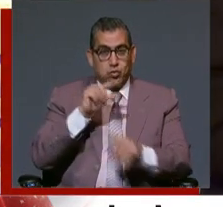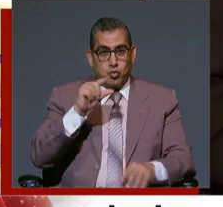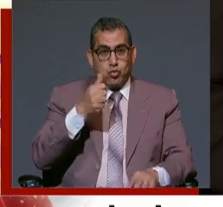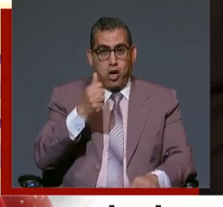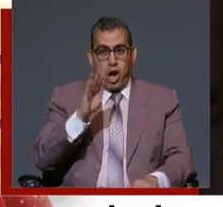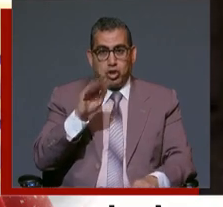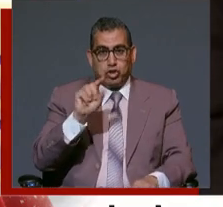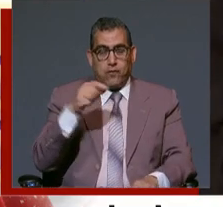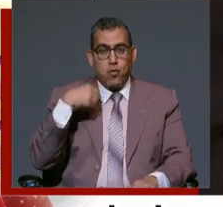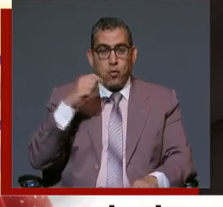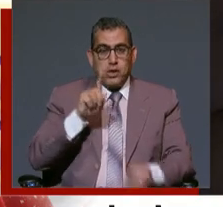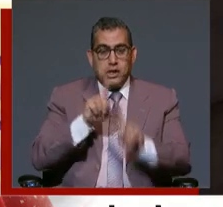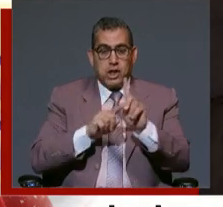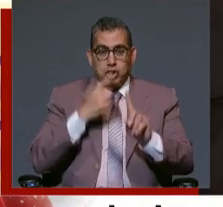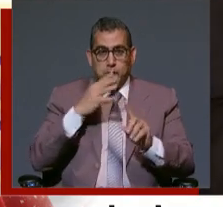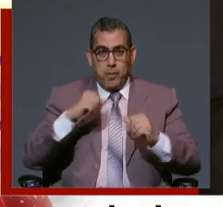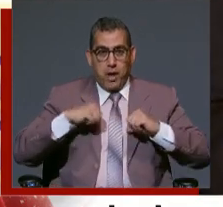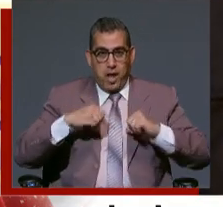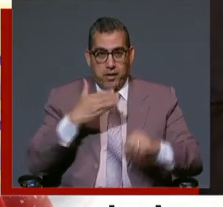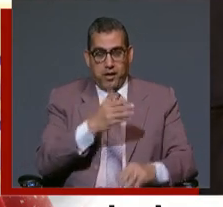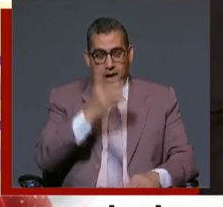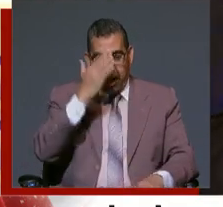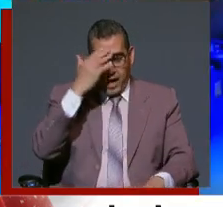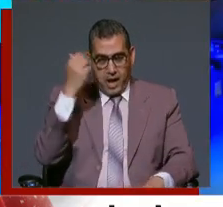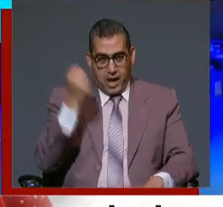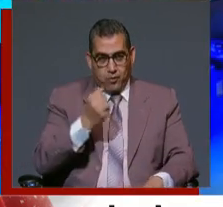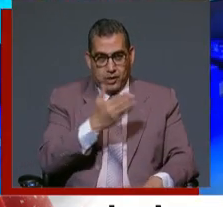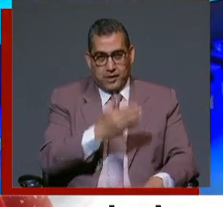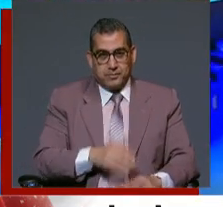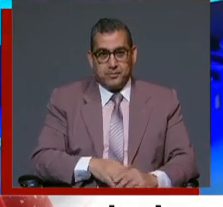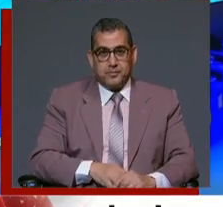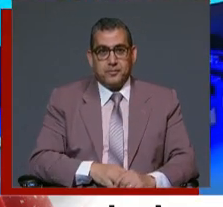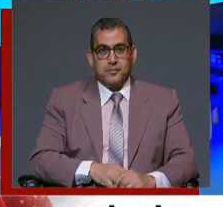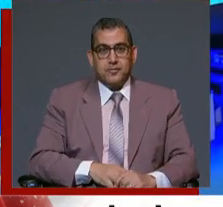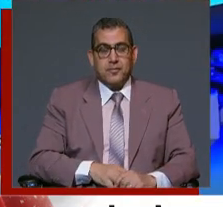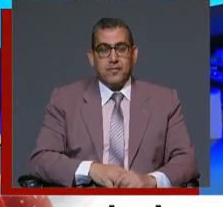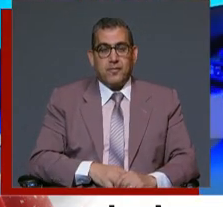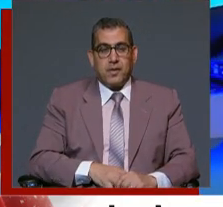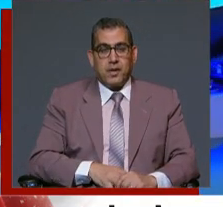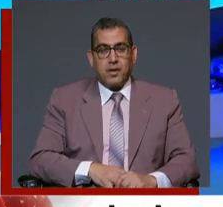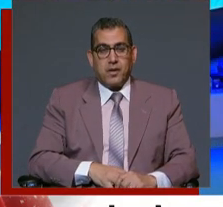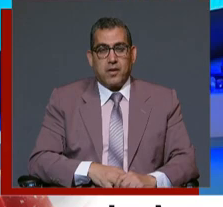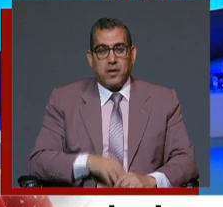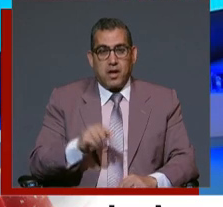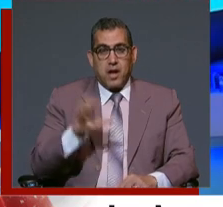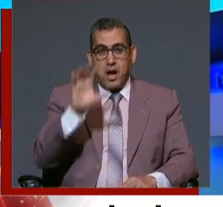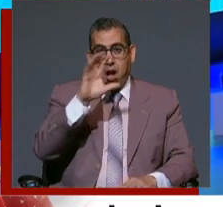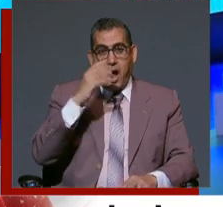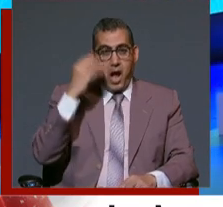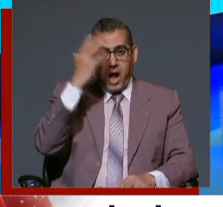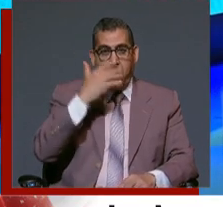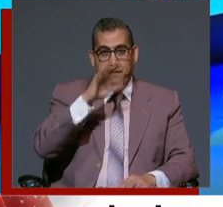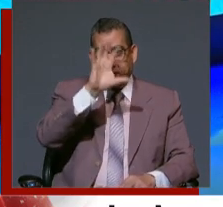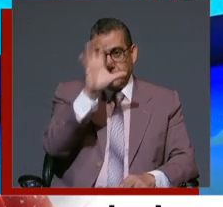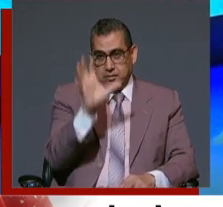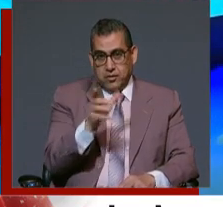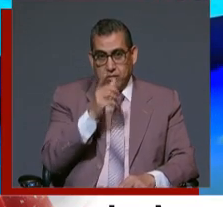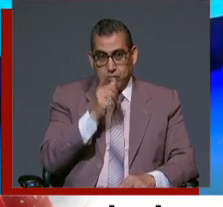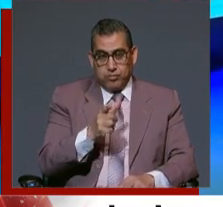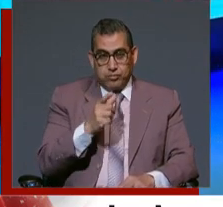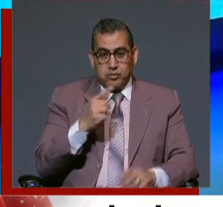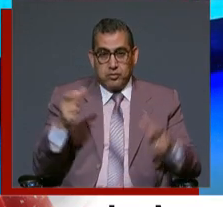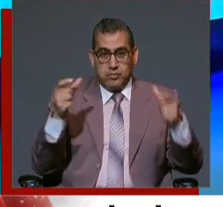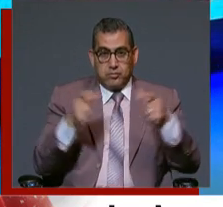وزير الشباب والرياضة. سيادة الوزير أهلا بحضرتك. صباح الخير. أهلا وسهلا بك. القارة الإفريقية قارة فتية.